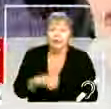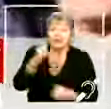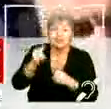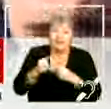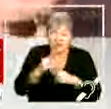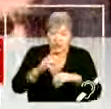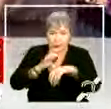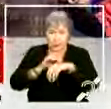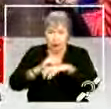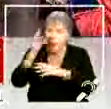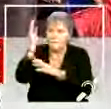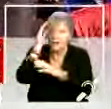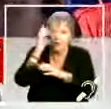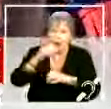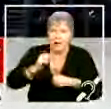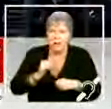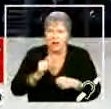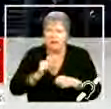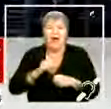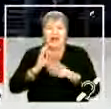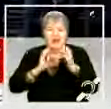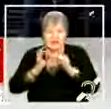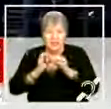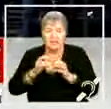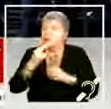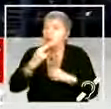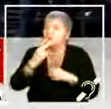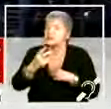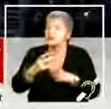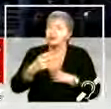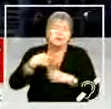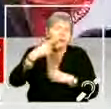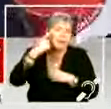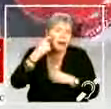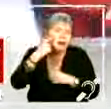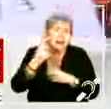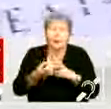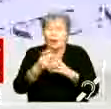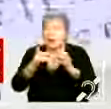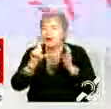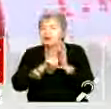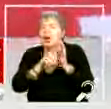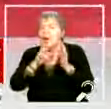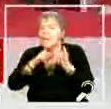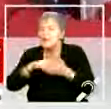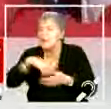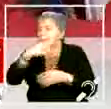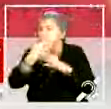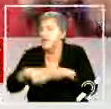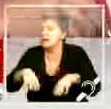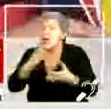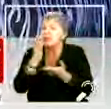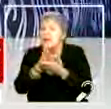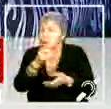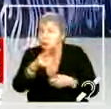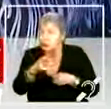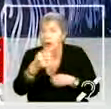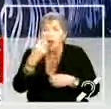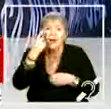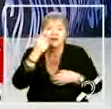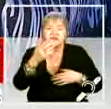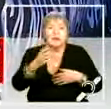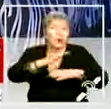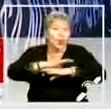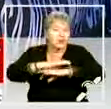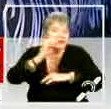Ceferiști, medici, pădurari, militari în rezervă și polițiști reclamă că prin noua lege a pensiilor vor pierde mai multe drepturi, de exemplu, încadrarea la